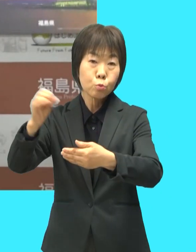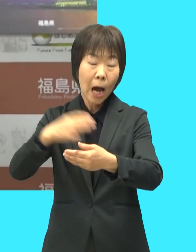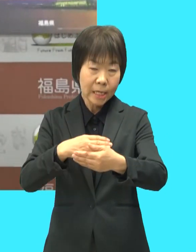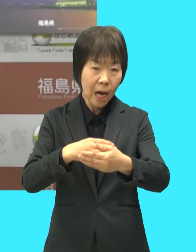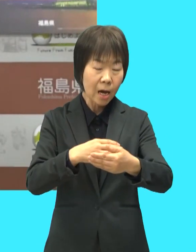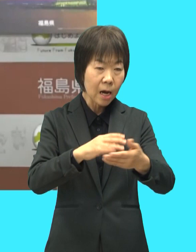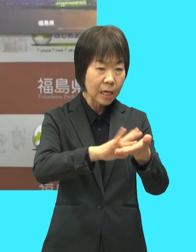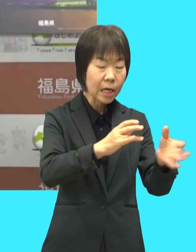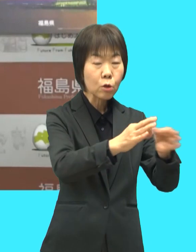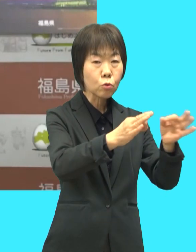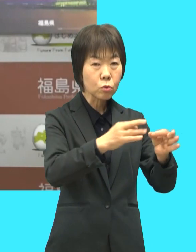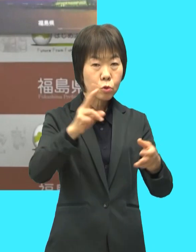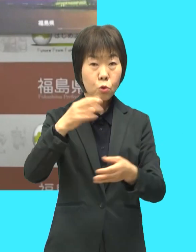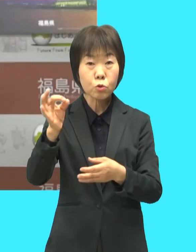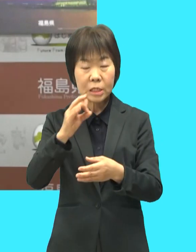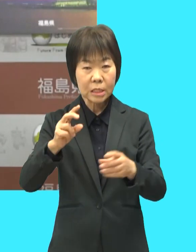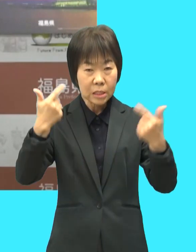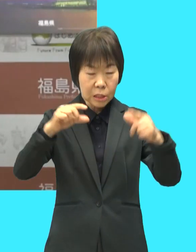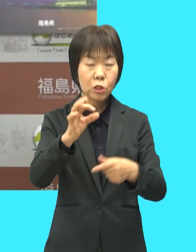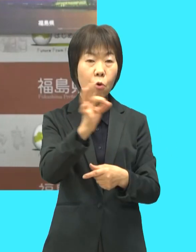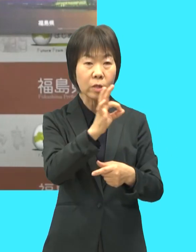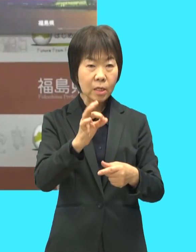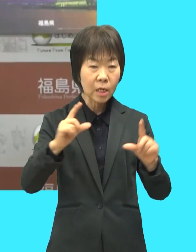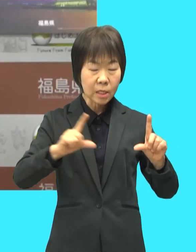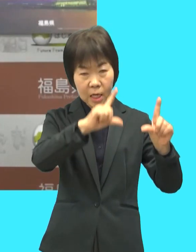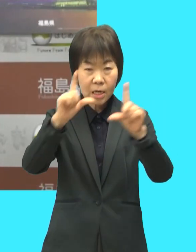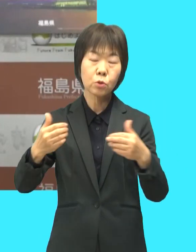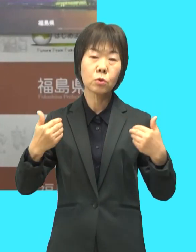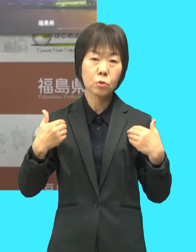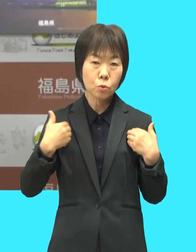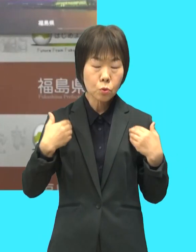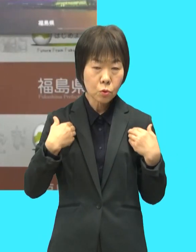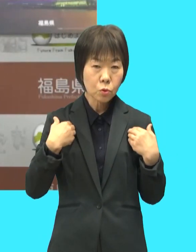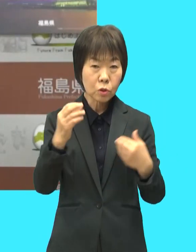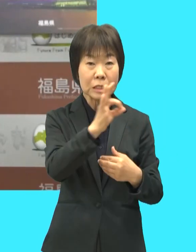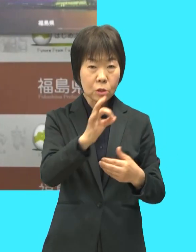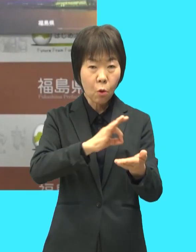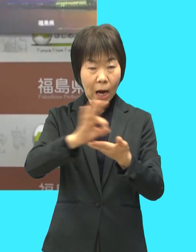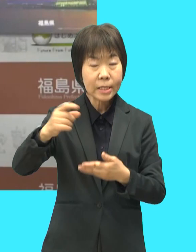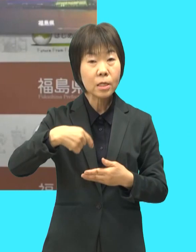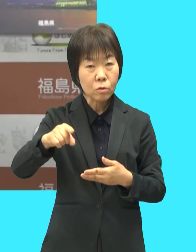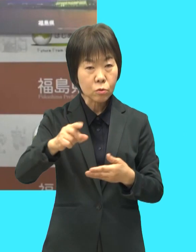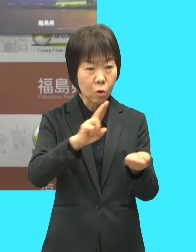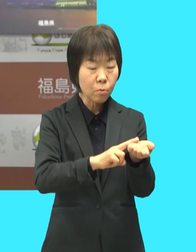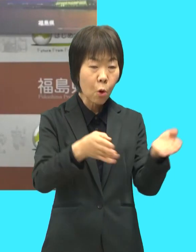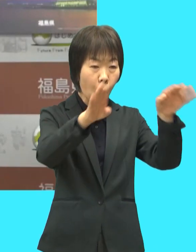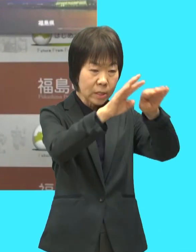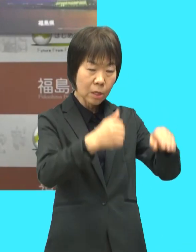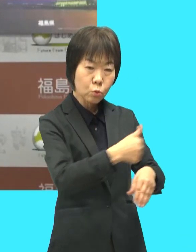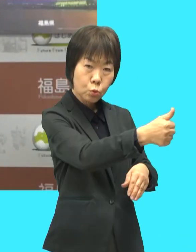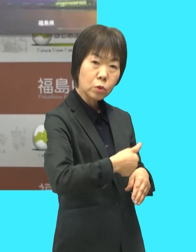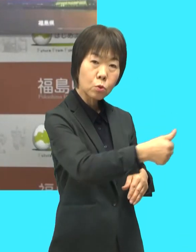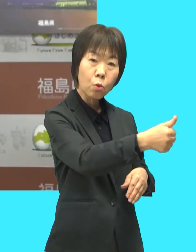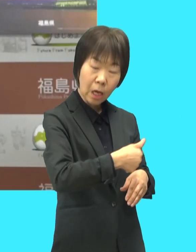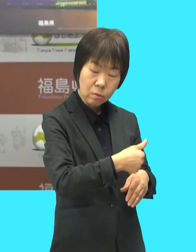に食品や日用品、生活必需品を買いに行くこと、病院への通院を行うこ